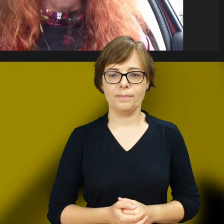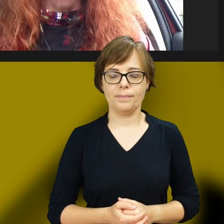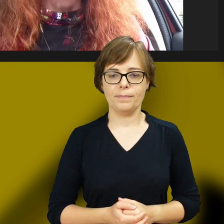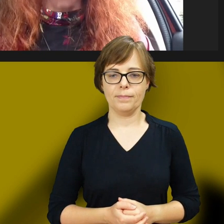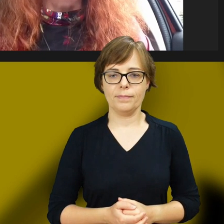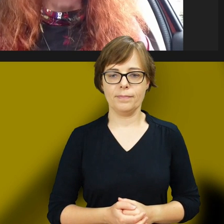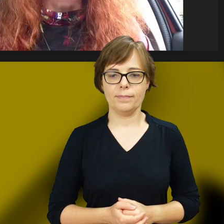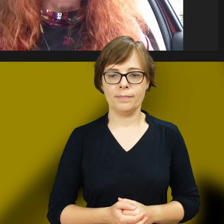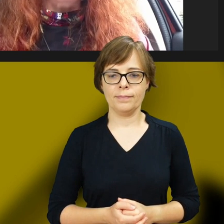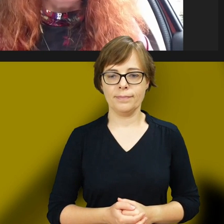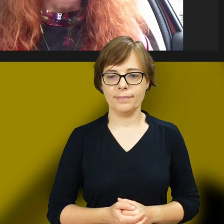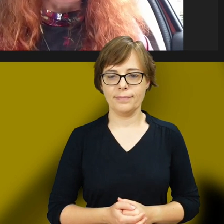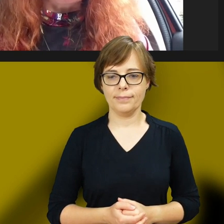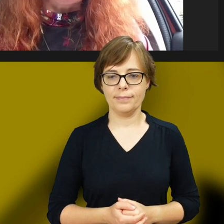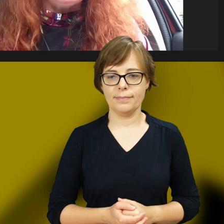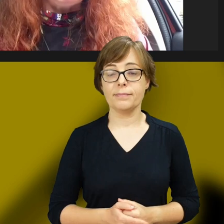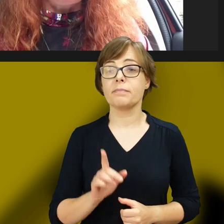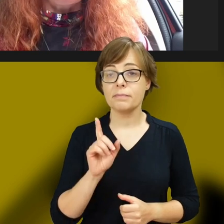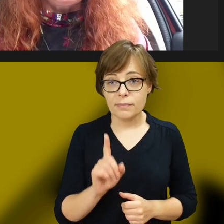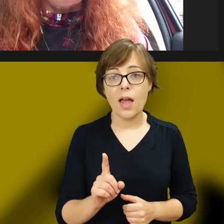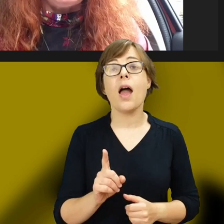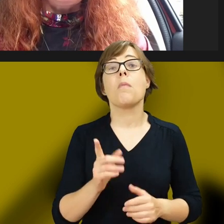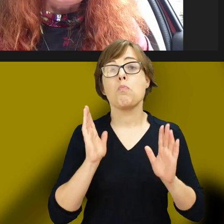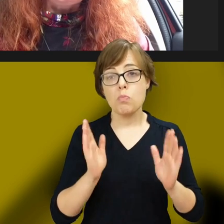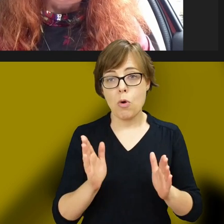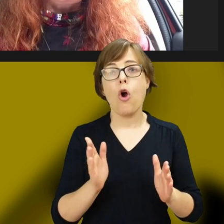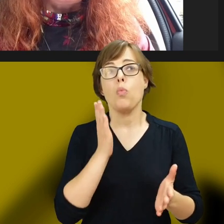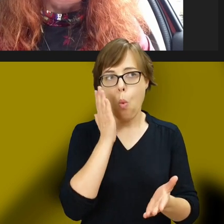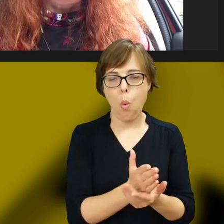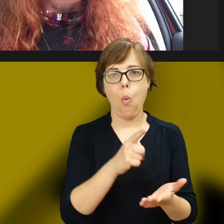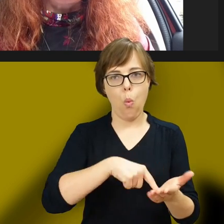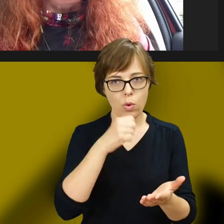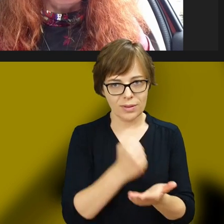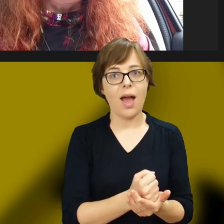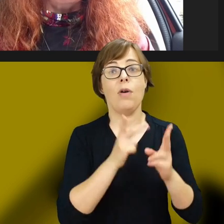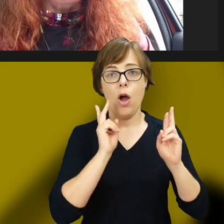Natomiast ostateczny kształt, jaki przybrała ustawa,